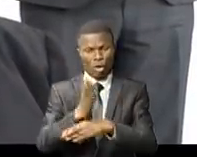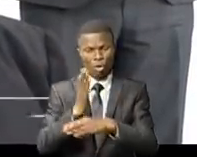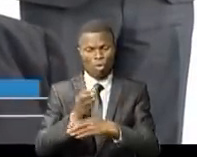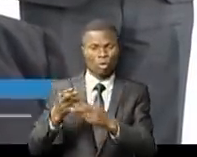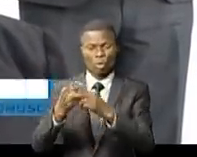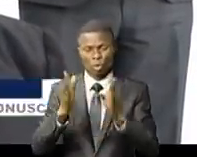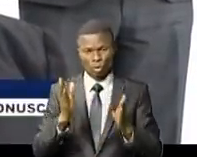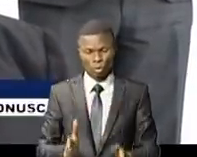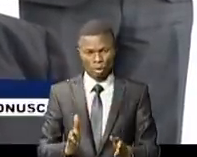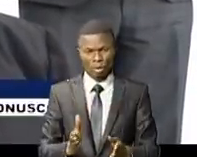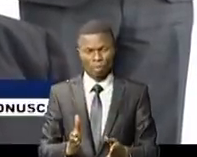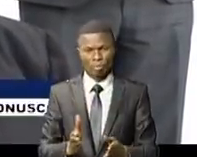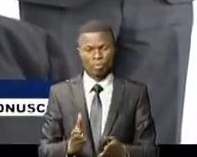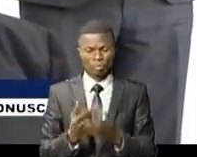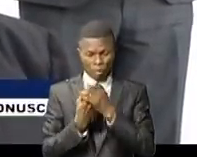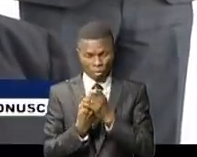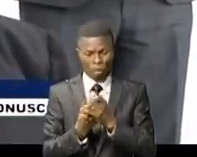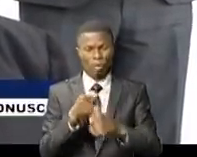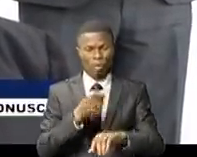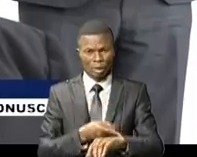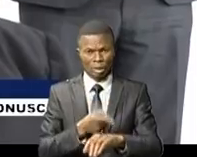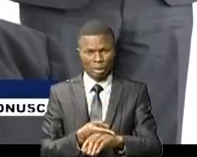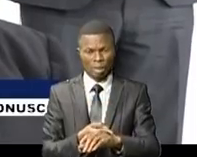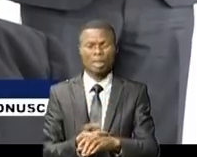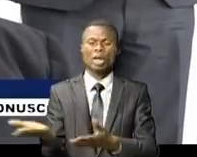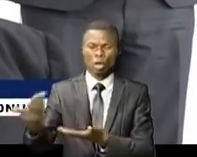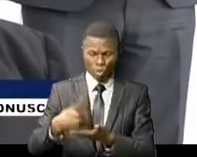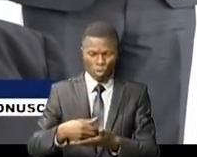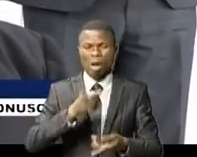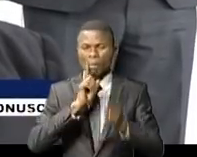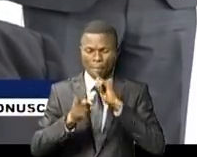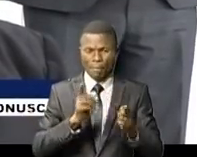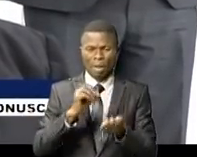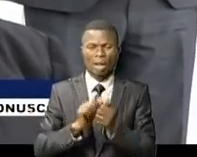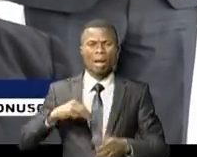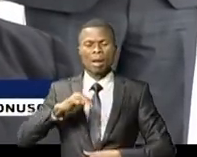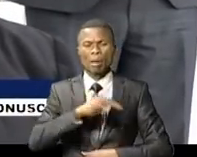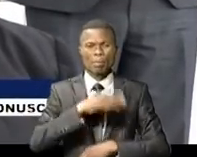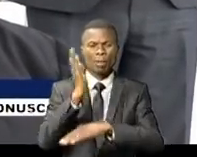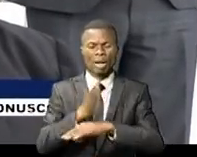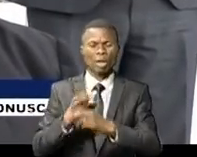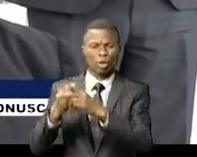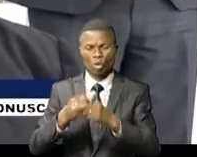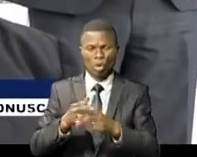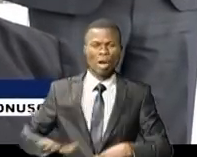sécurité et d'ici quelques temps, nous aurons un retour de ce que les membres du Conseil de